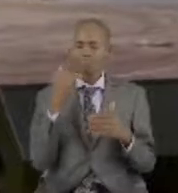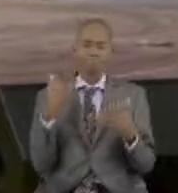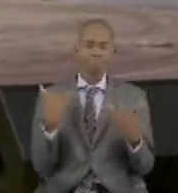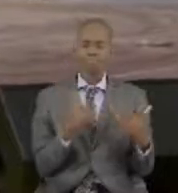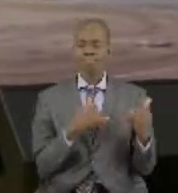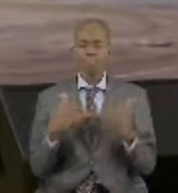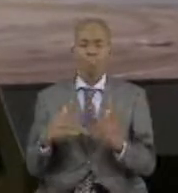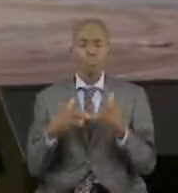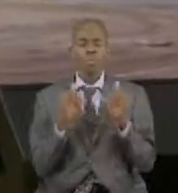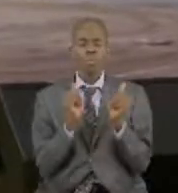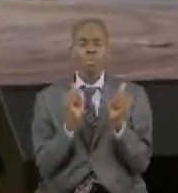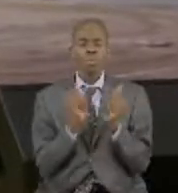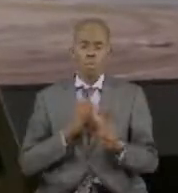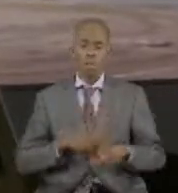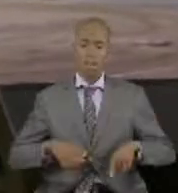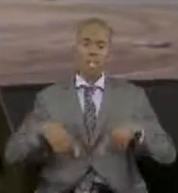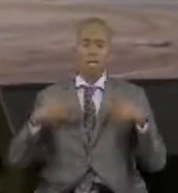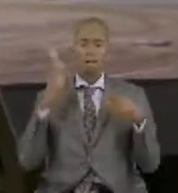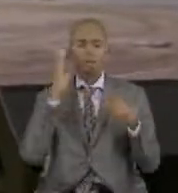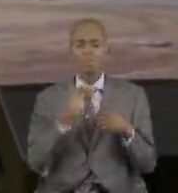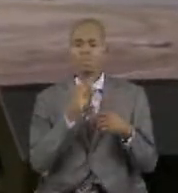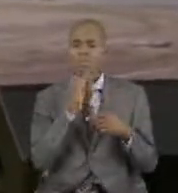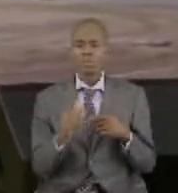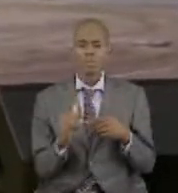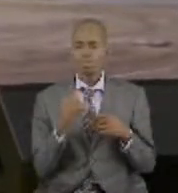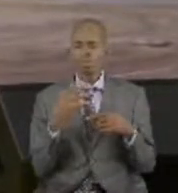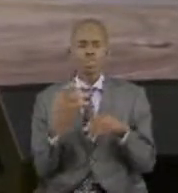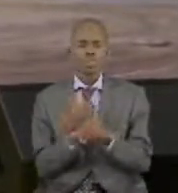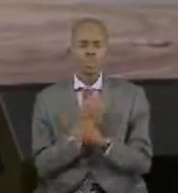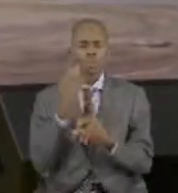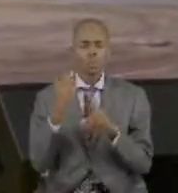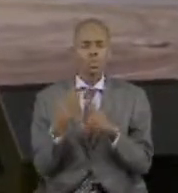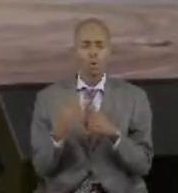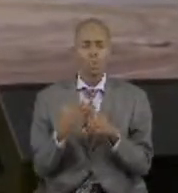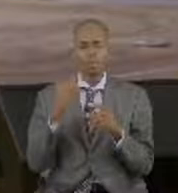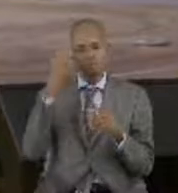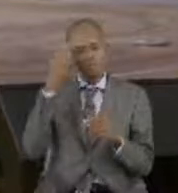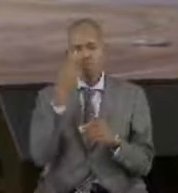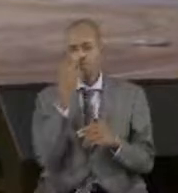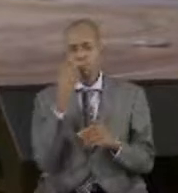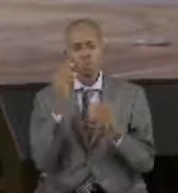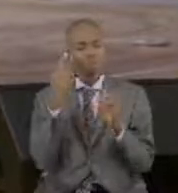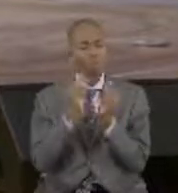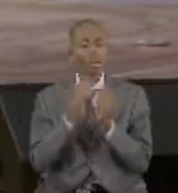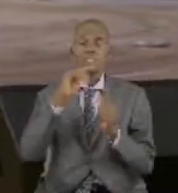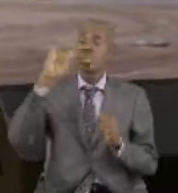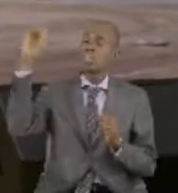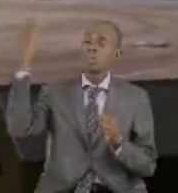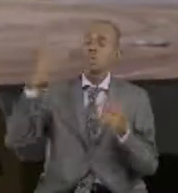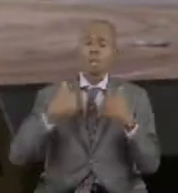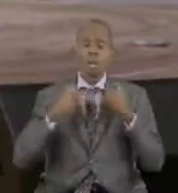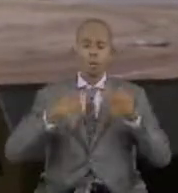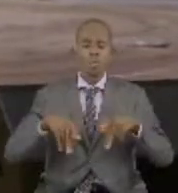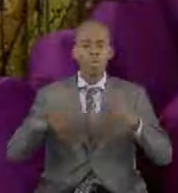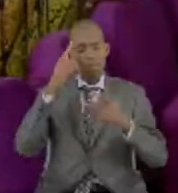nous n'allons pas brader avec l'éternité, nous n'allons pas jouer avec la grâce que tu as pourvue pour chacun de nous,